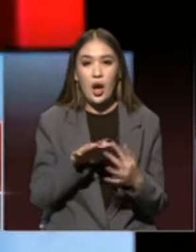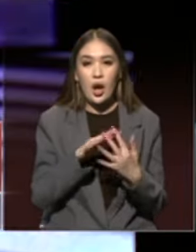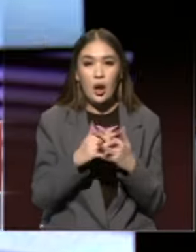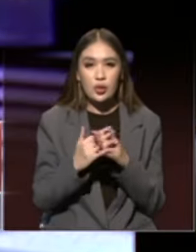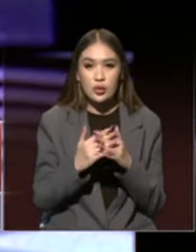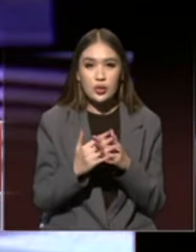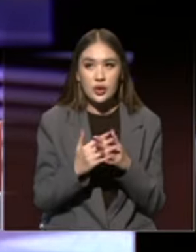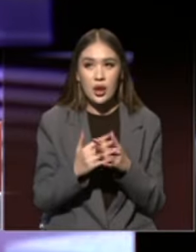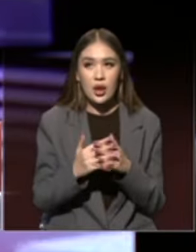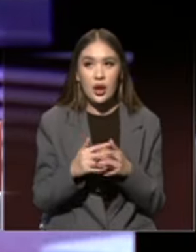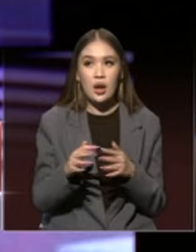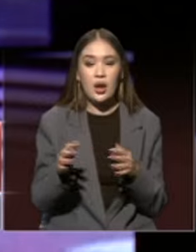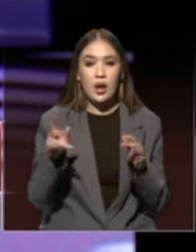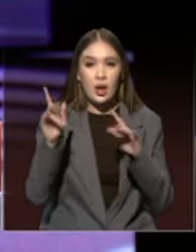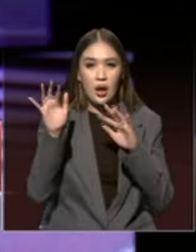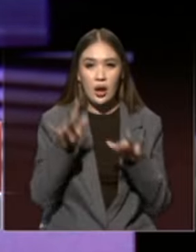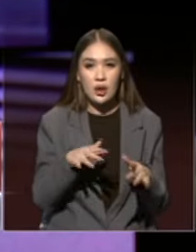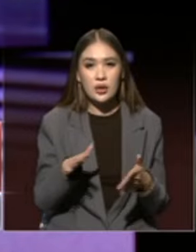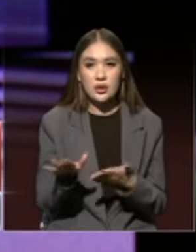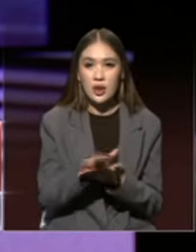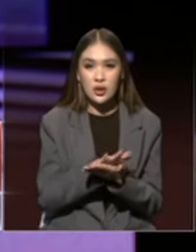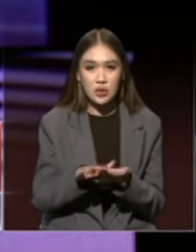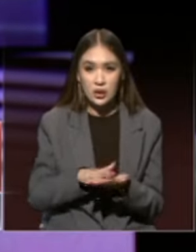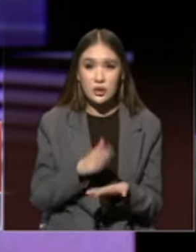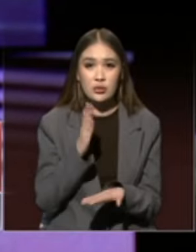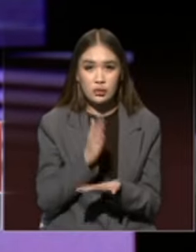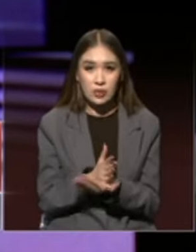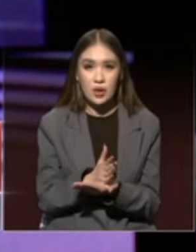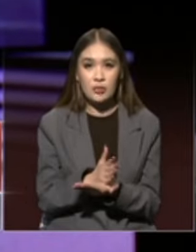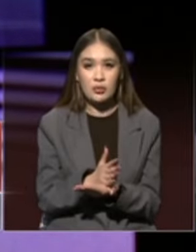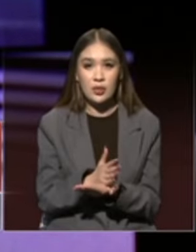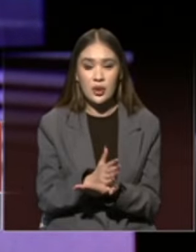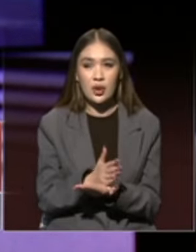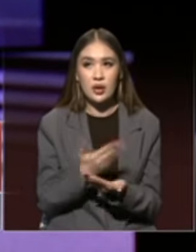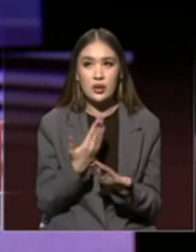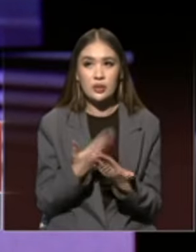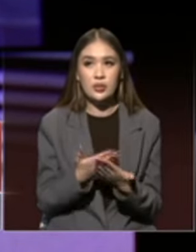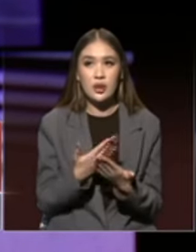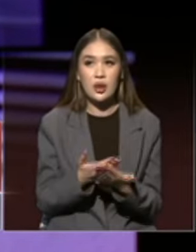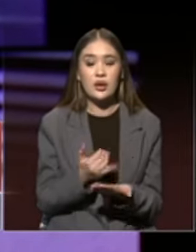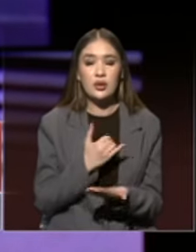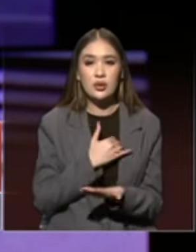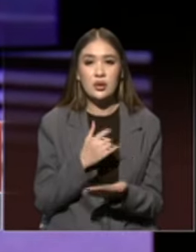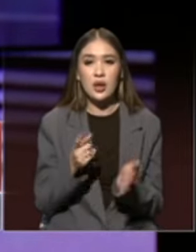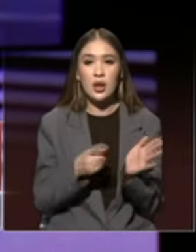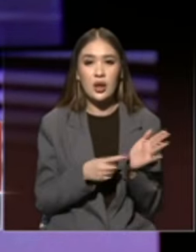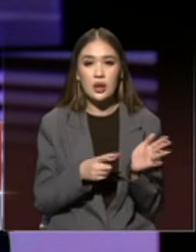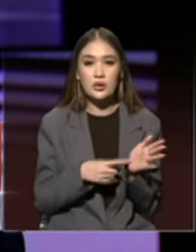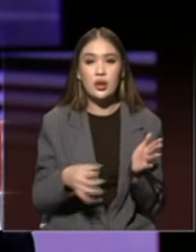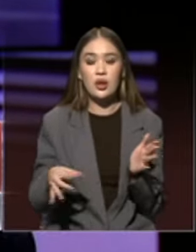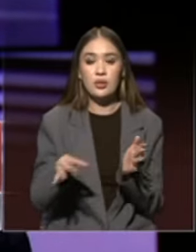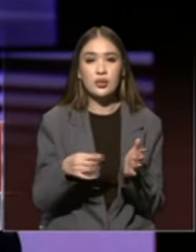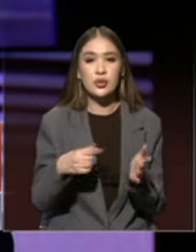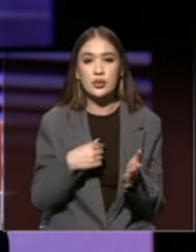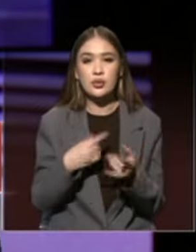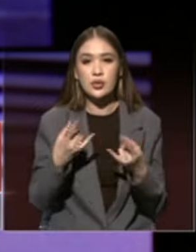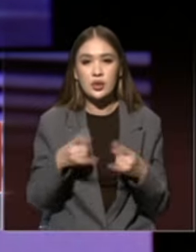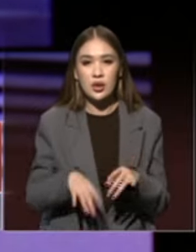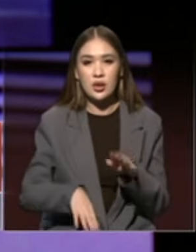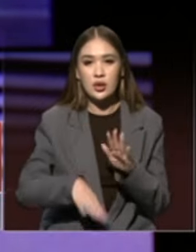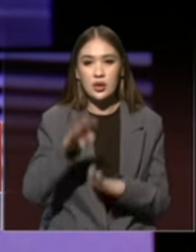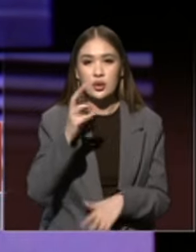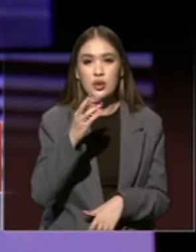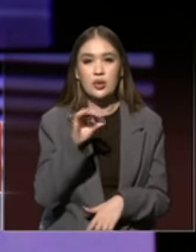қар тазалайтын бюджет бар ма? Өте жақсы қойдыңыз, осы бюджеттің тақырыбы қазір қазір. Мысалы біздің Қарағанды облысы, өзім туған жер Ақтоғай ауылында, Шұбартау деген